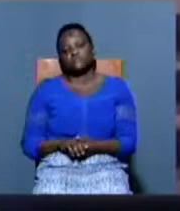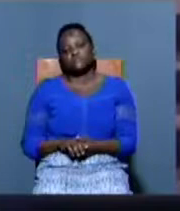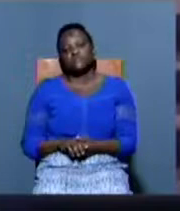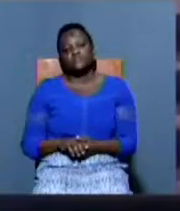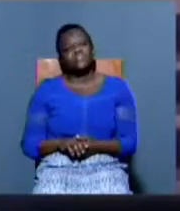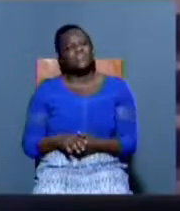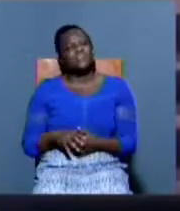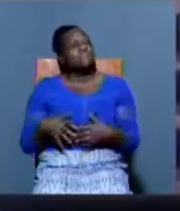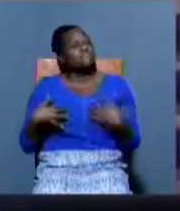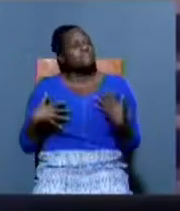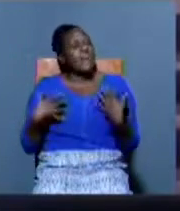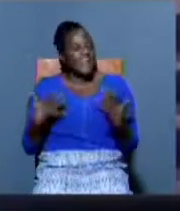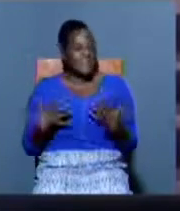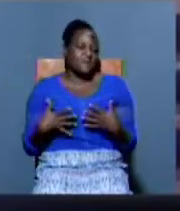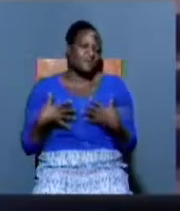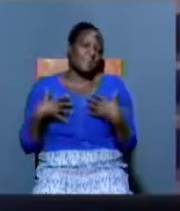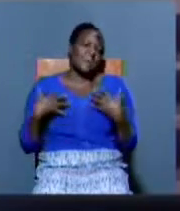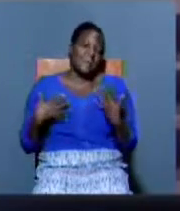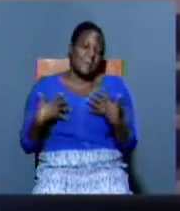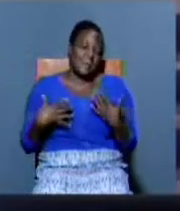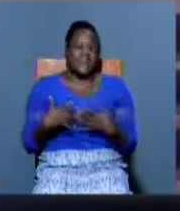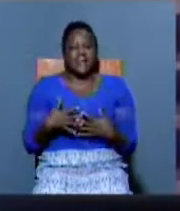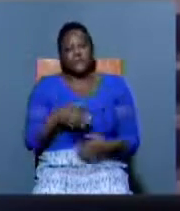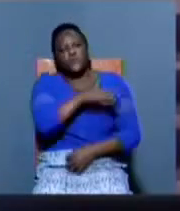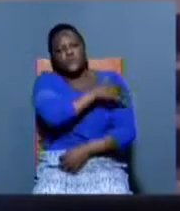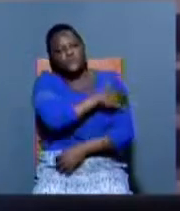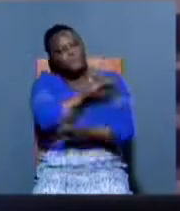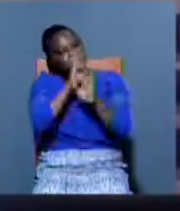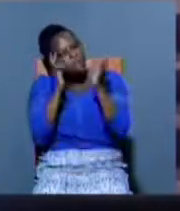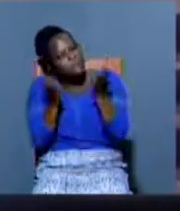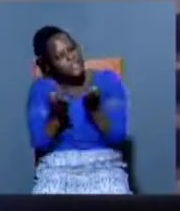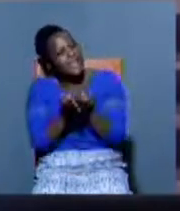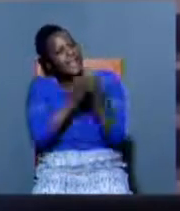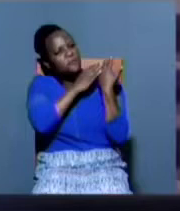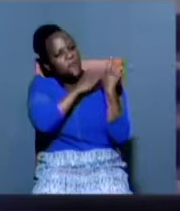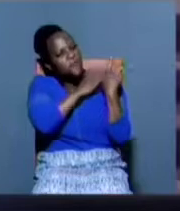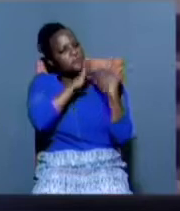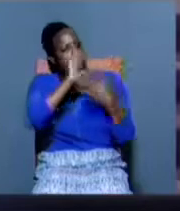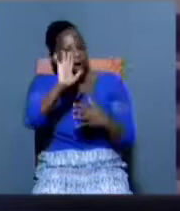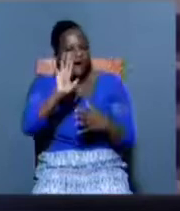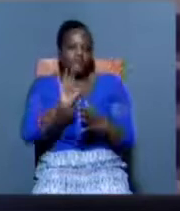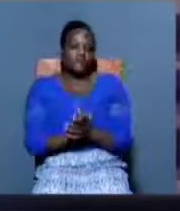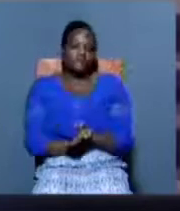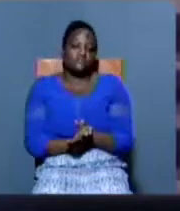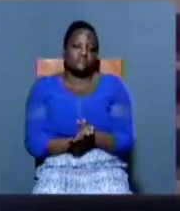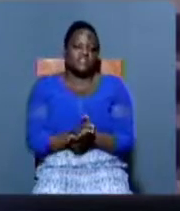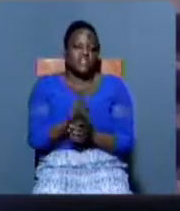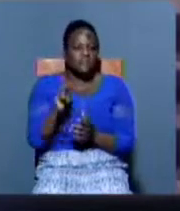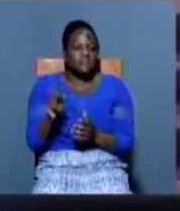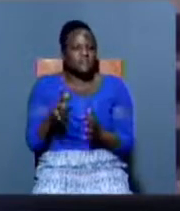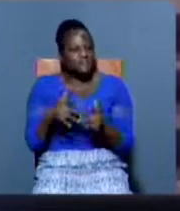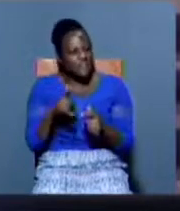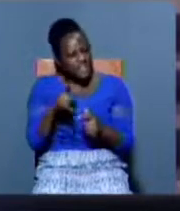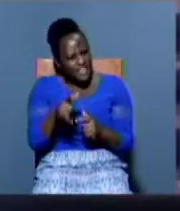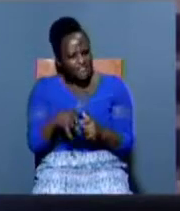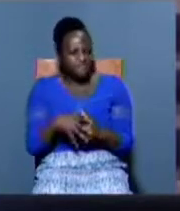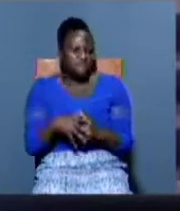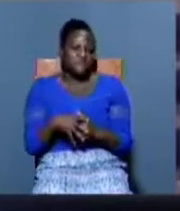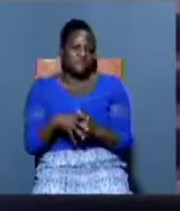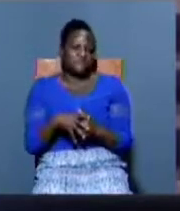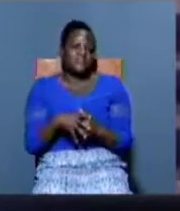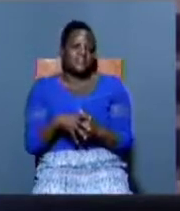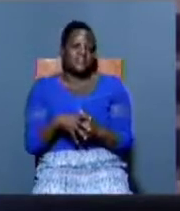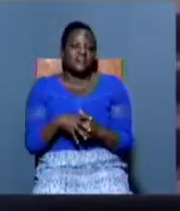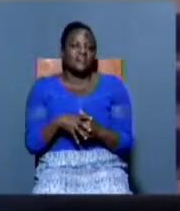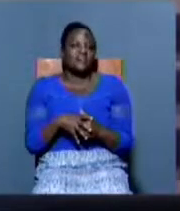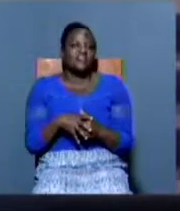Isikie vizuri. Yaani ona raha kuhudumia kwa sababu ndio wajibu wako. Na kipindi unafanya hivyo, mimi nilivyojifunza, kipindi unafanya